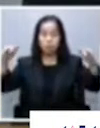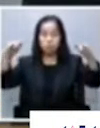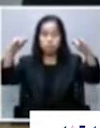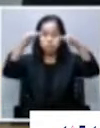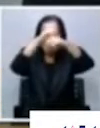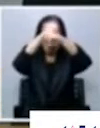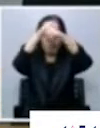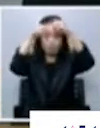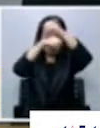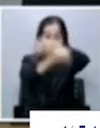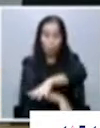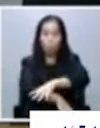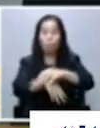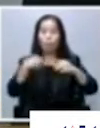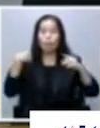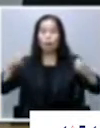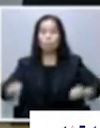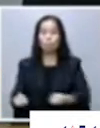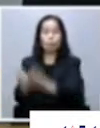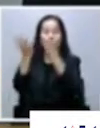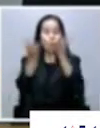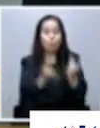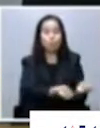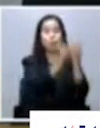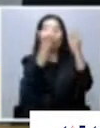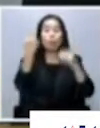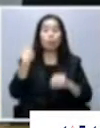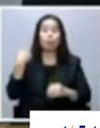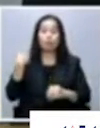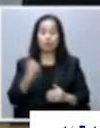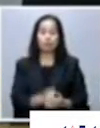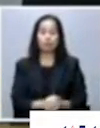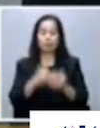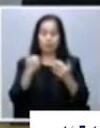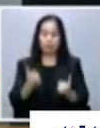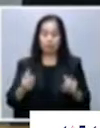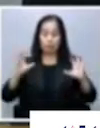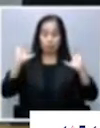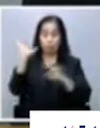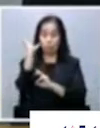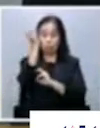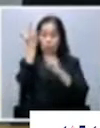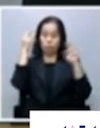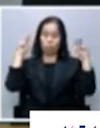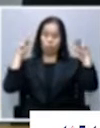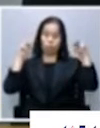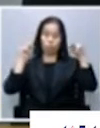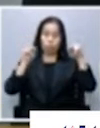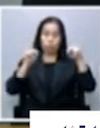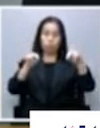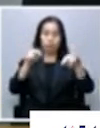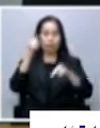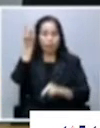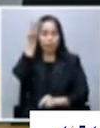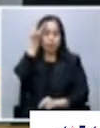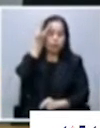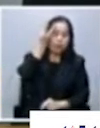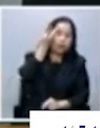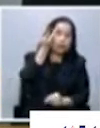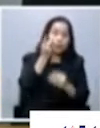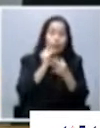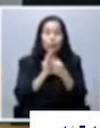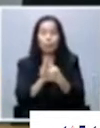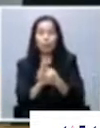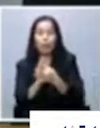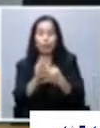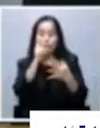แล้วนะครับทั่วโลกประเทศทั่วโลกอยู่มองเฝ้ามองด้วยความระแวดระวังและเป็นห่วงนะ